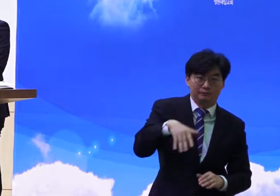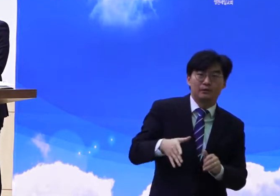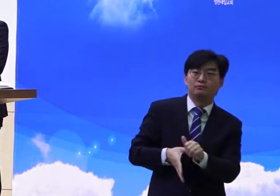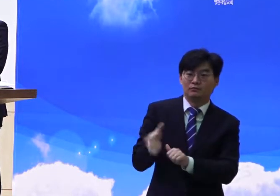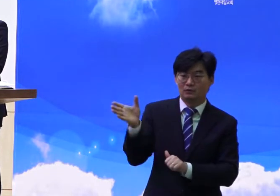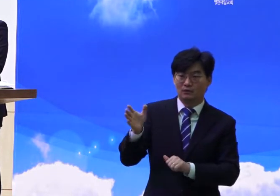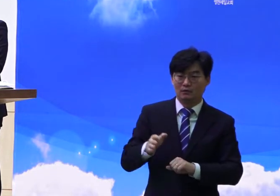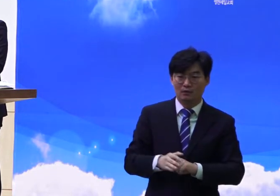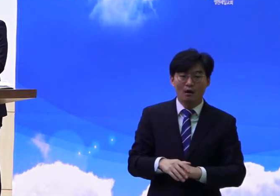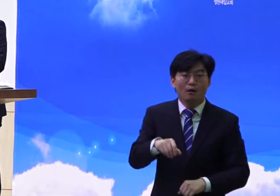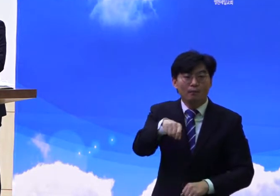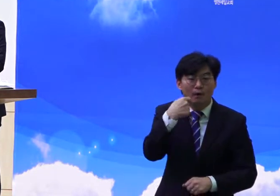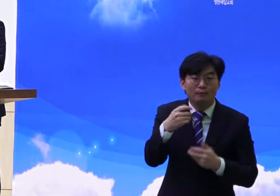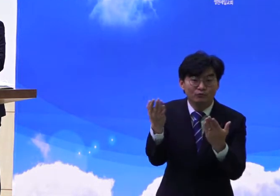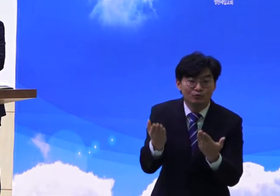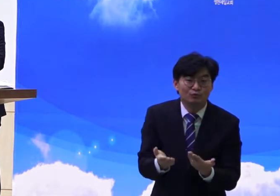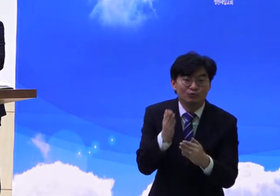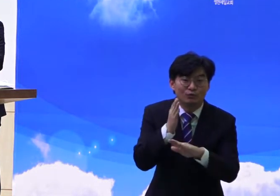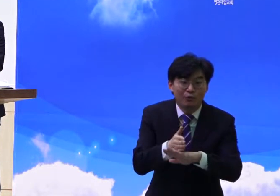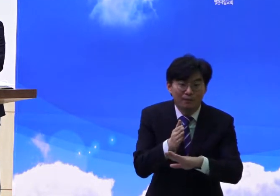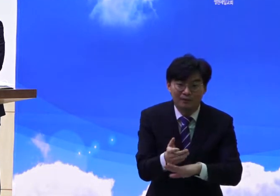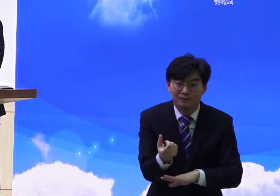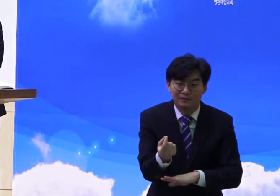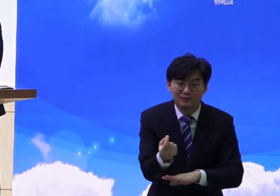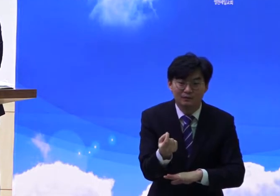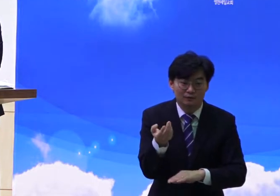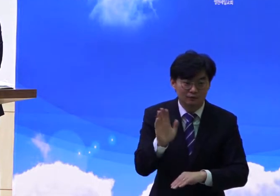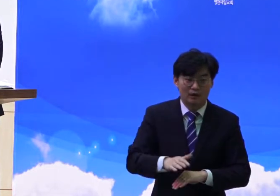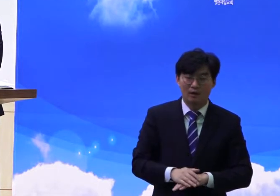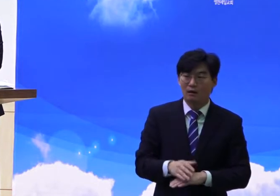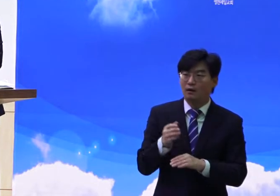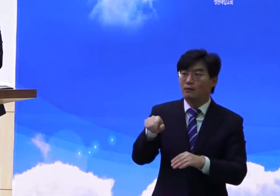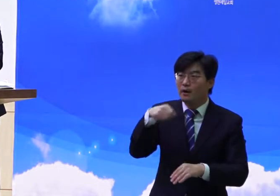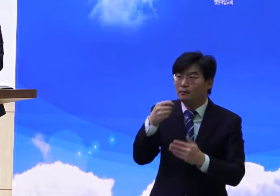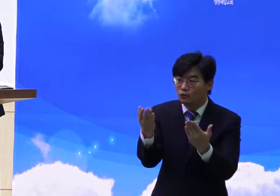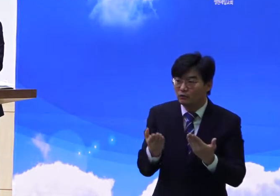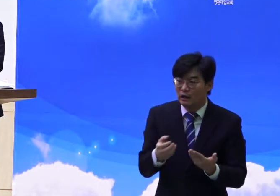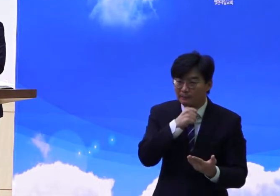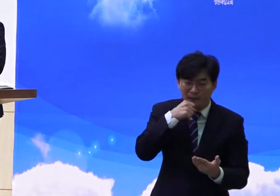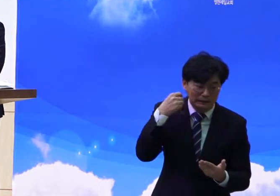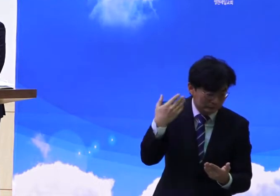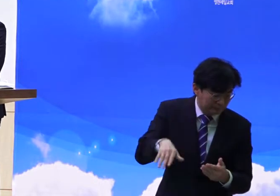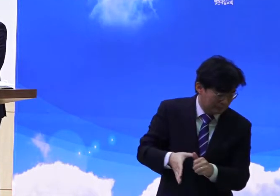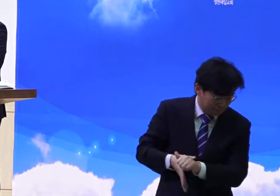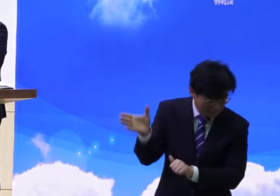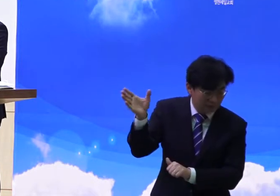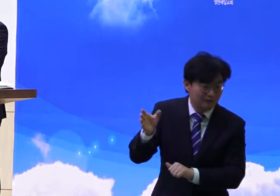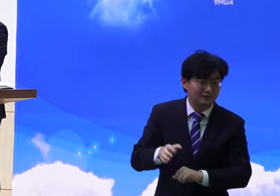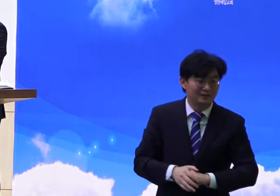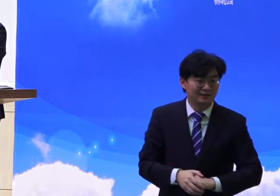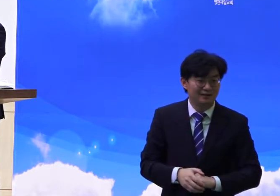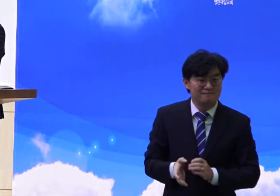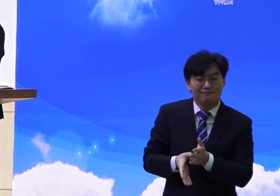경멸하고 그리고 강하게 거부했습니다. 마음이 완전히 무너진